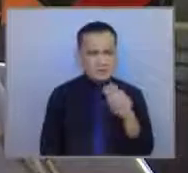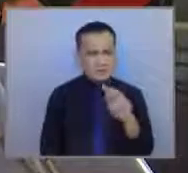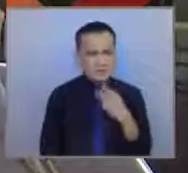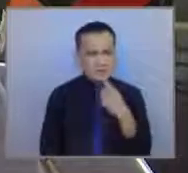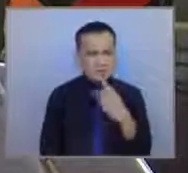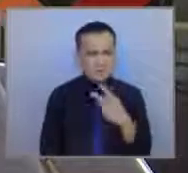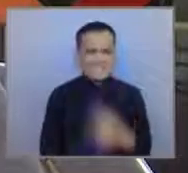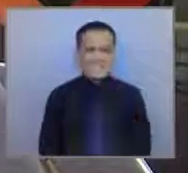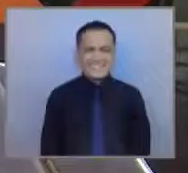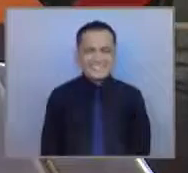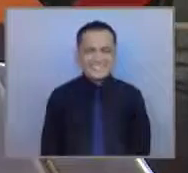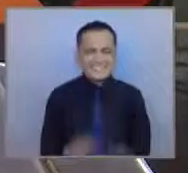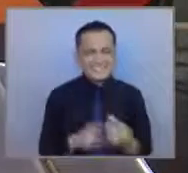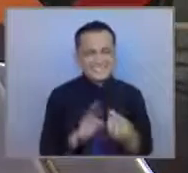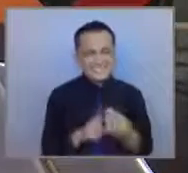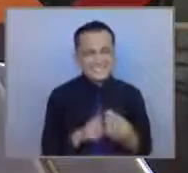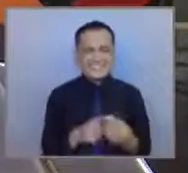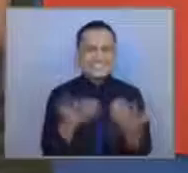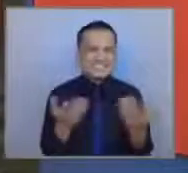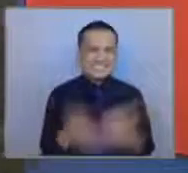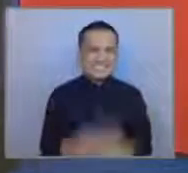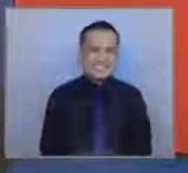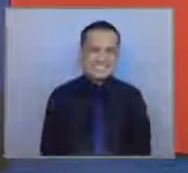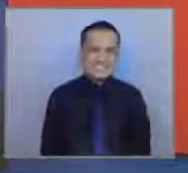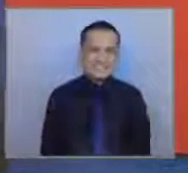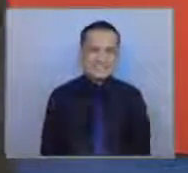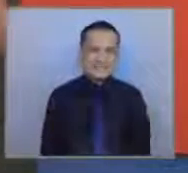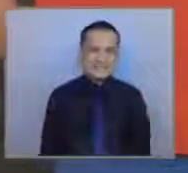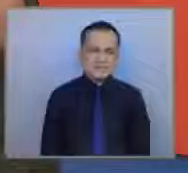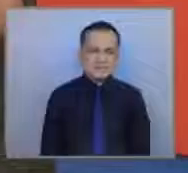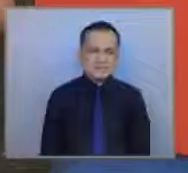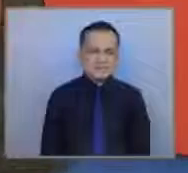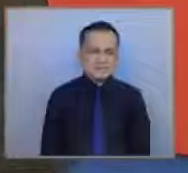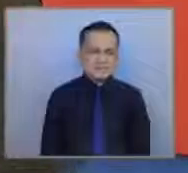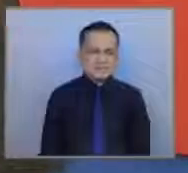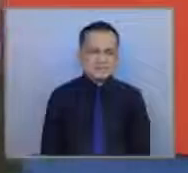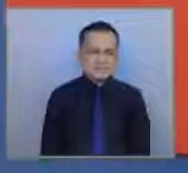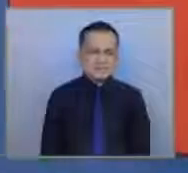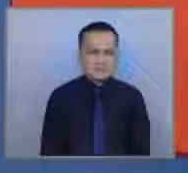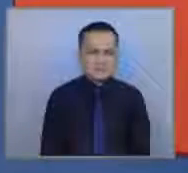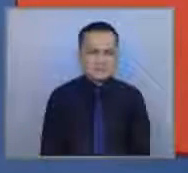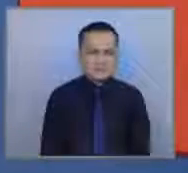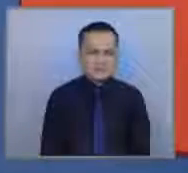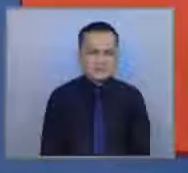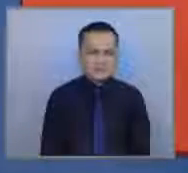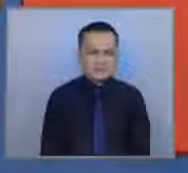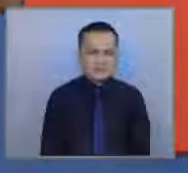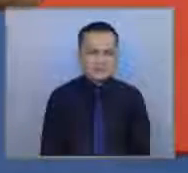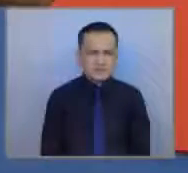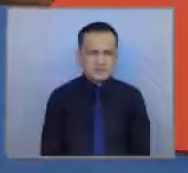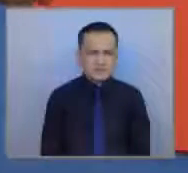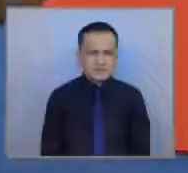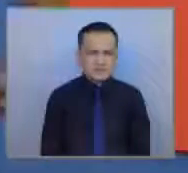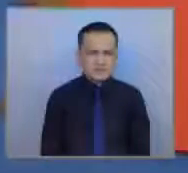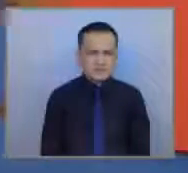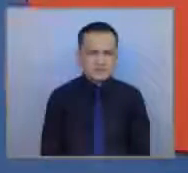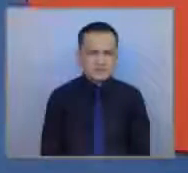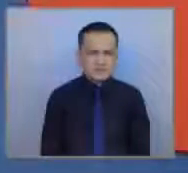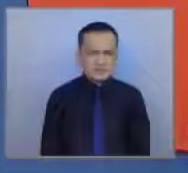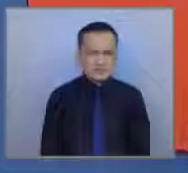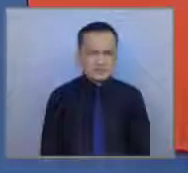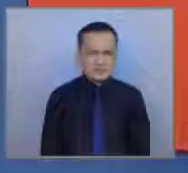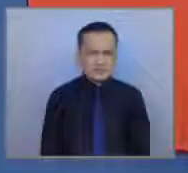So, pagka, kasi yun, ilagay mo sa kanan, then i-stab siya. Yun, yung pang-stab mo, saksa